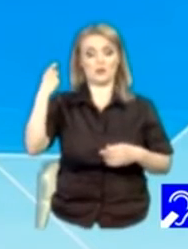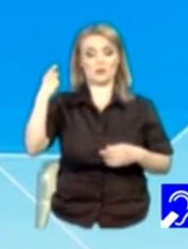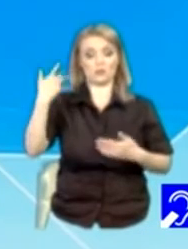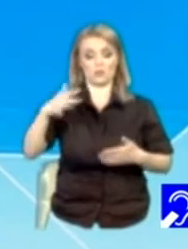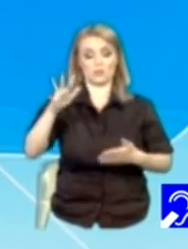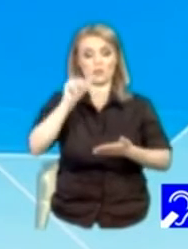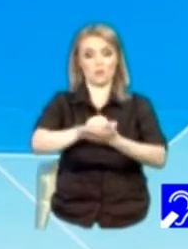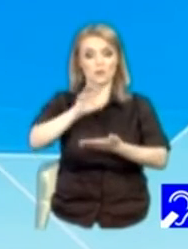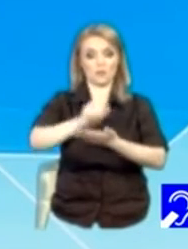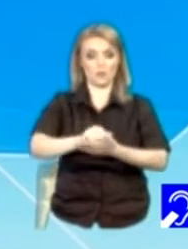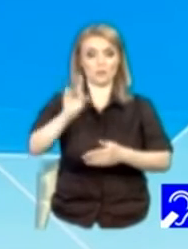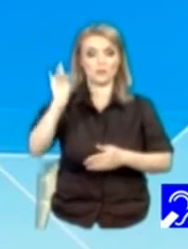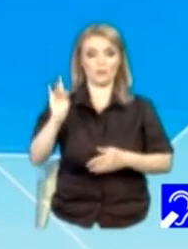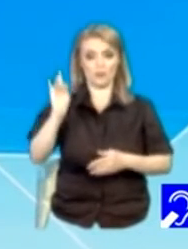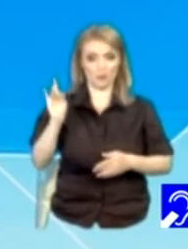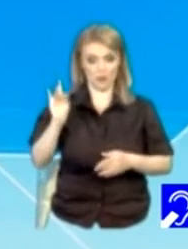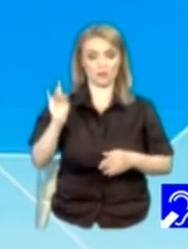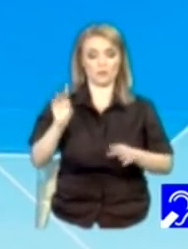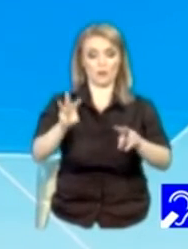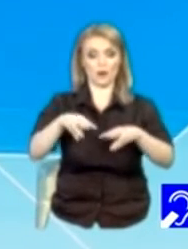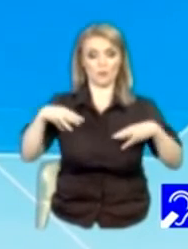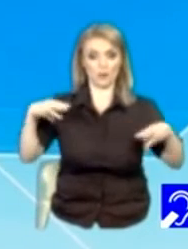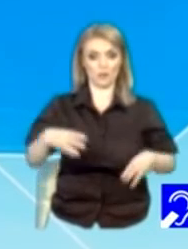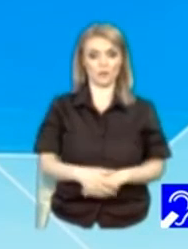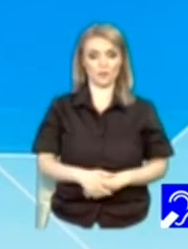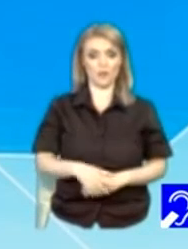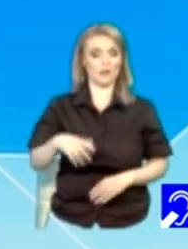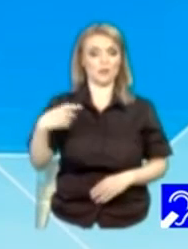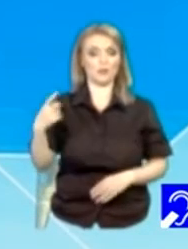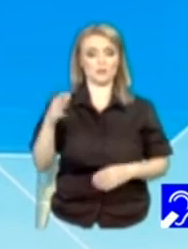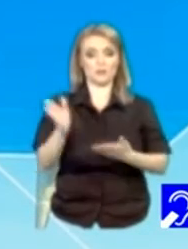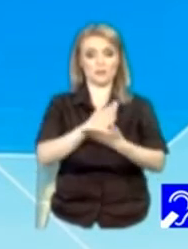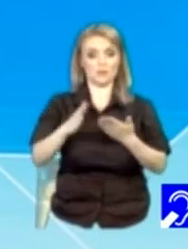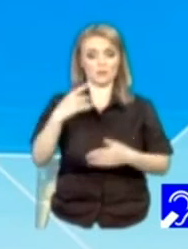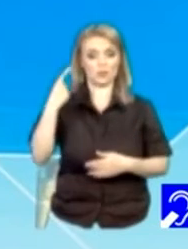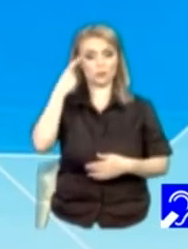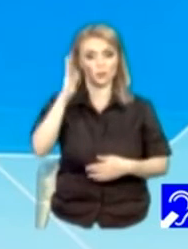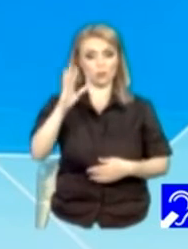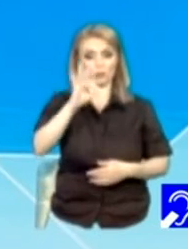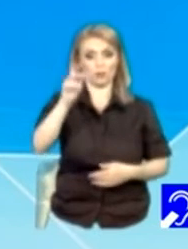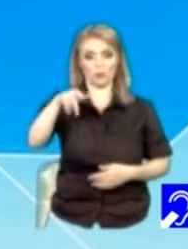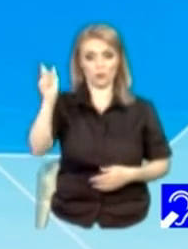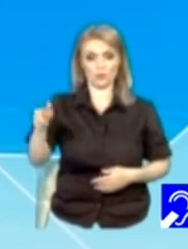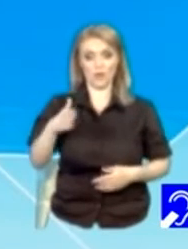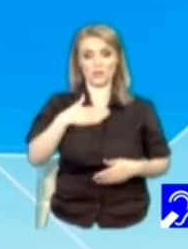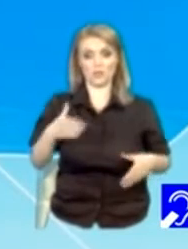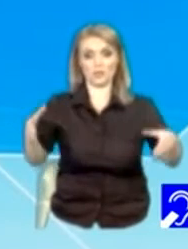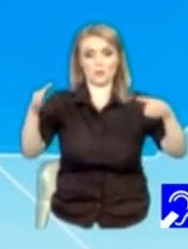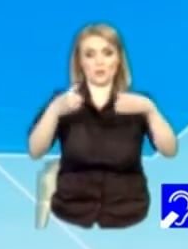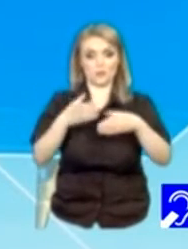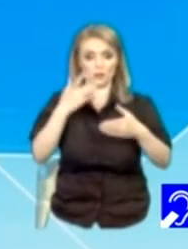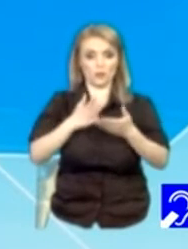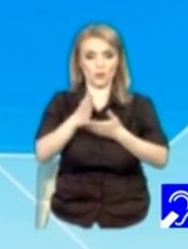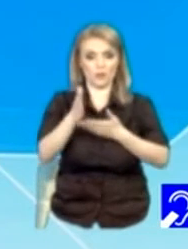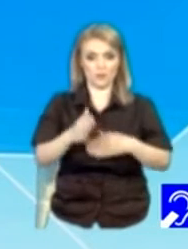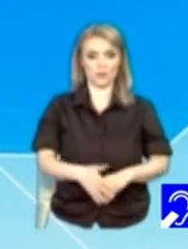Republicii Moldova în detrimentul nostru, în detrimentul comunitar. Partidul Democrația Acasă este o formațiune